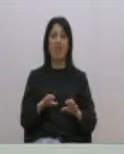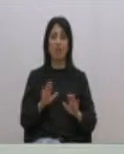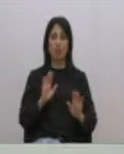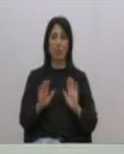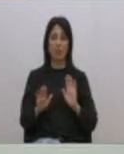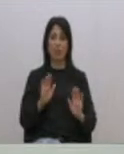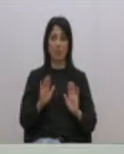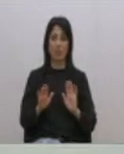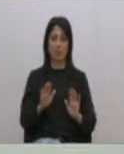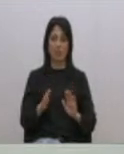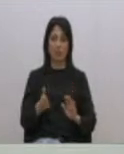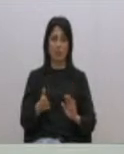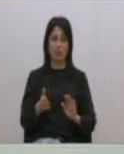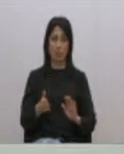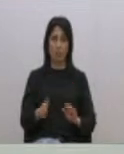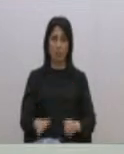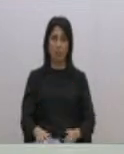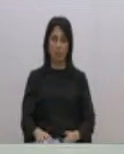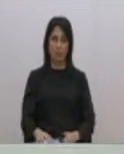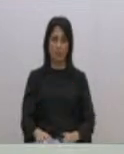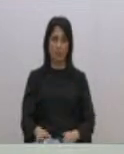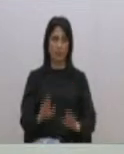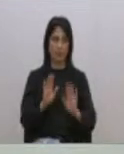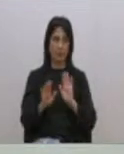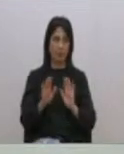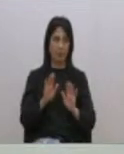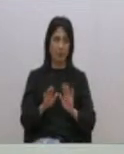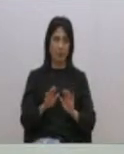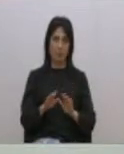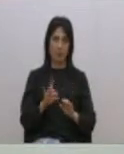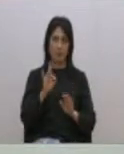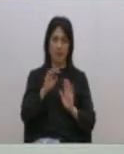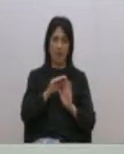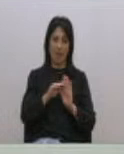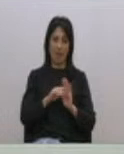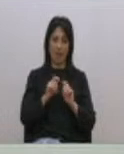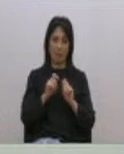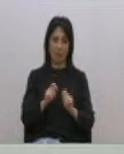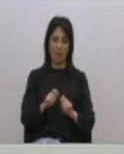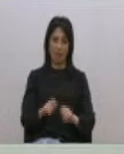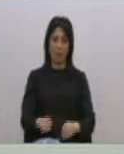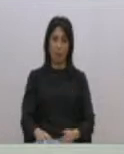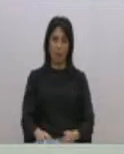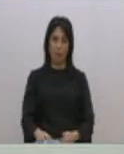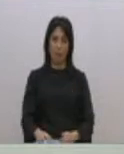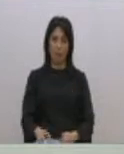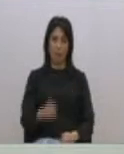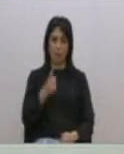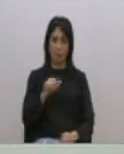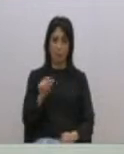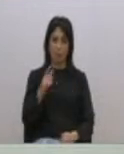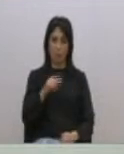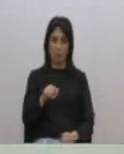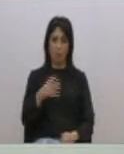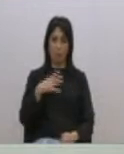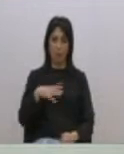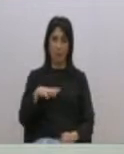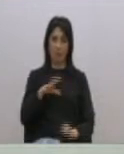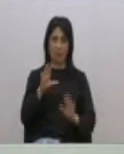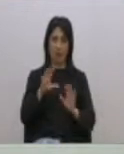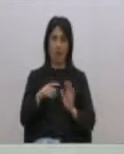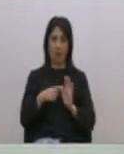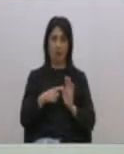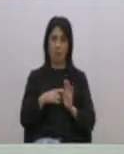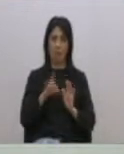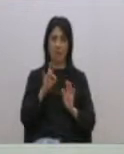chemzua, asa tak, chemzua nelops, reglament. Ეთ მინიჭებული, იმიტომ მხოლოდ ამ მხოლოდ საქართველოს